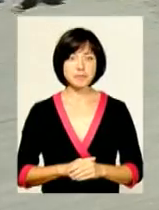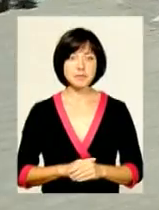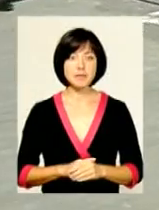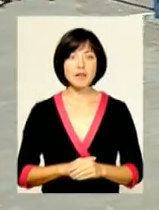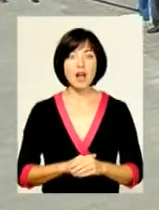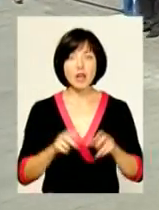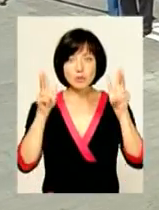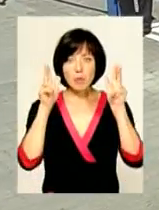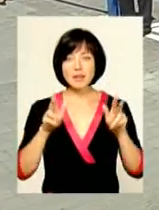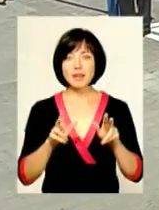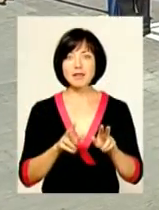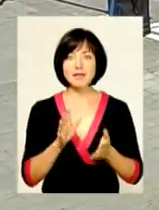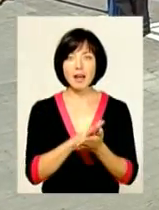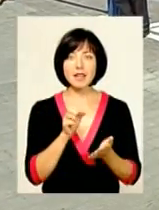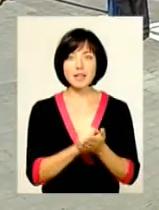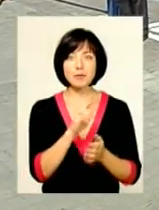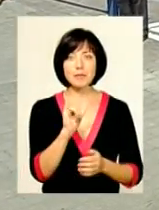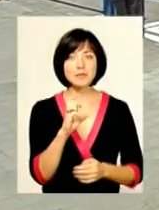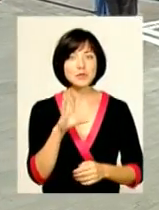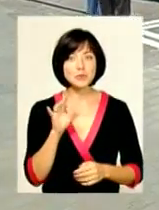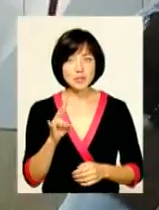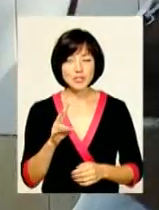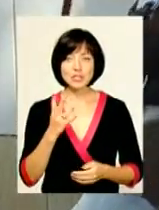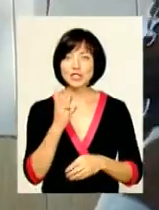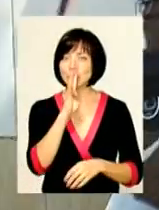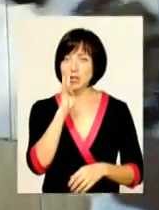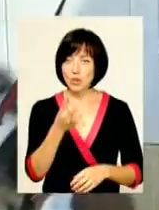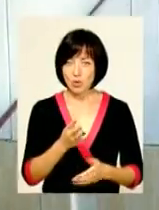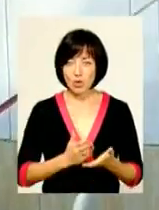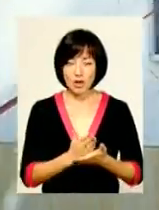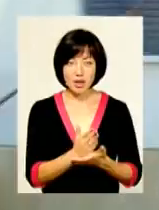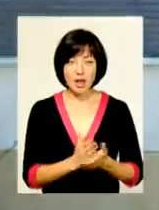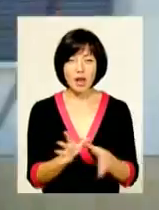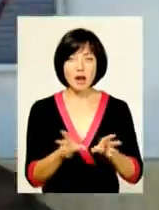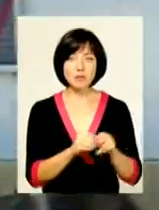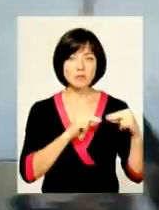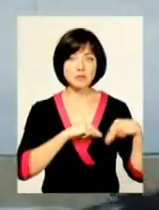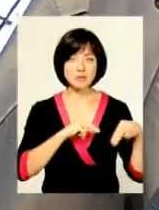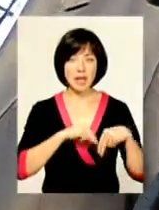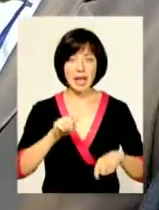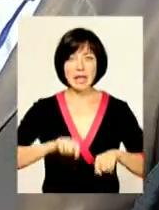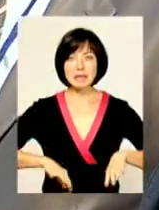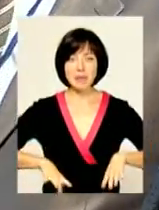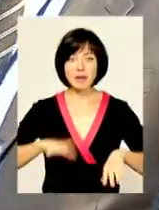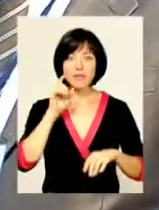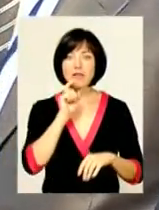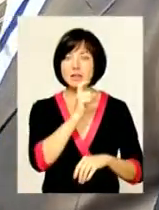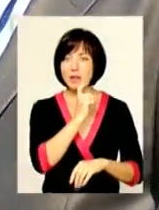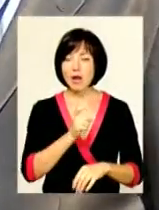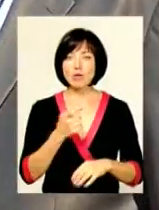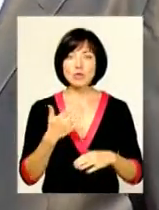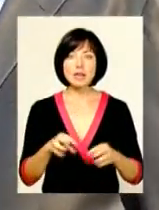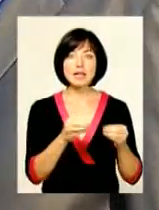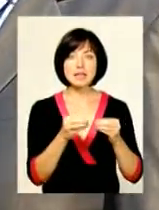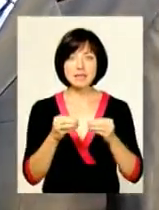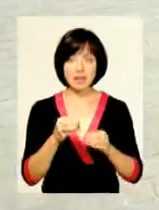Фокстер'єр на кличку Пістон на службі вже 4 роки. За цей час разом зі своїм товаришем, інспектором кінології Вінницької митниці, пройшли